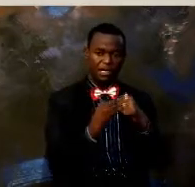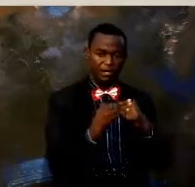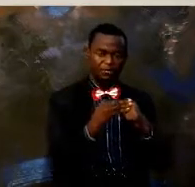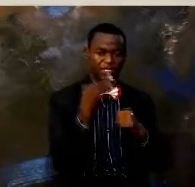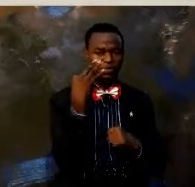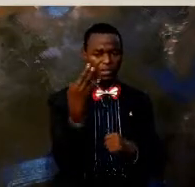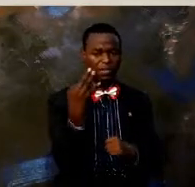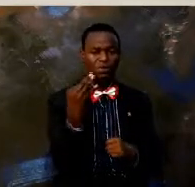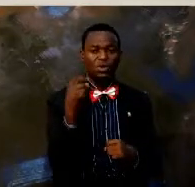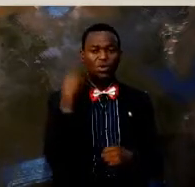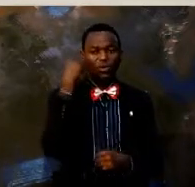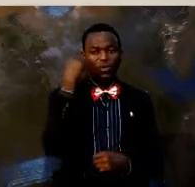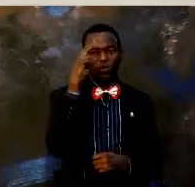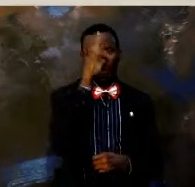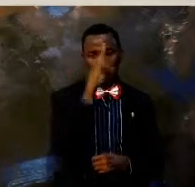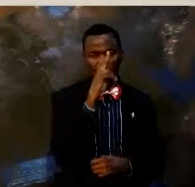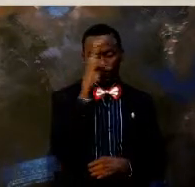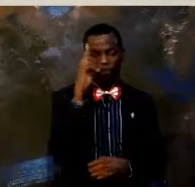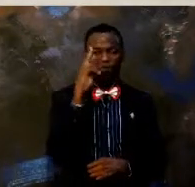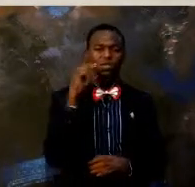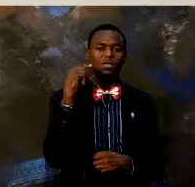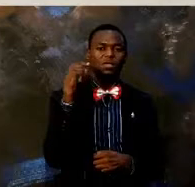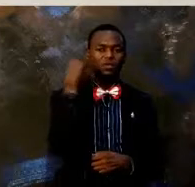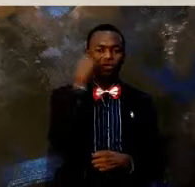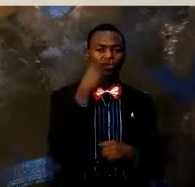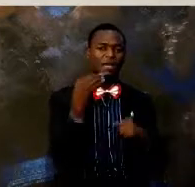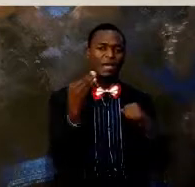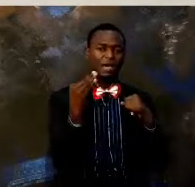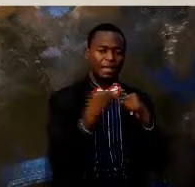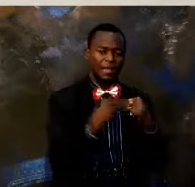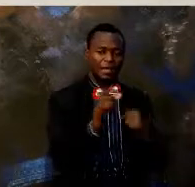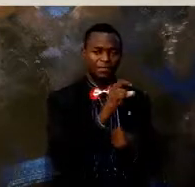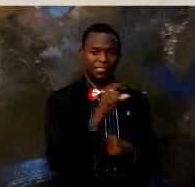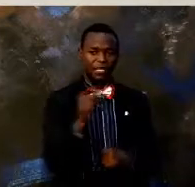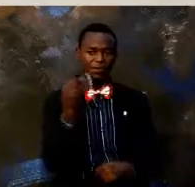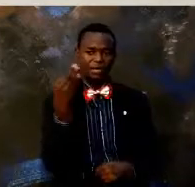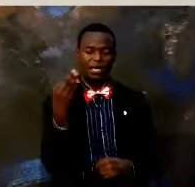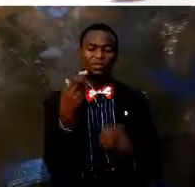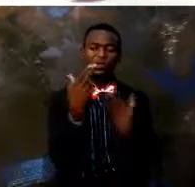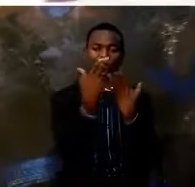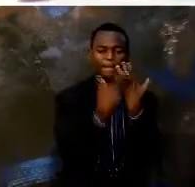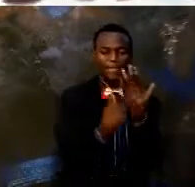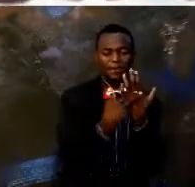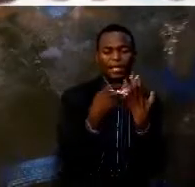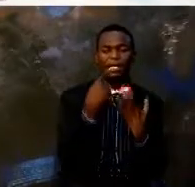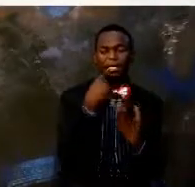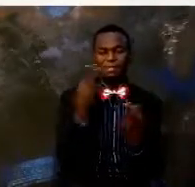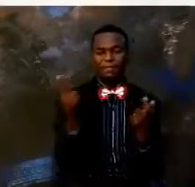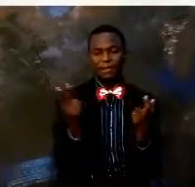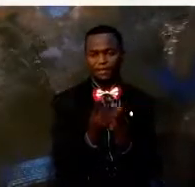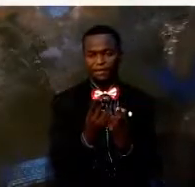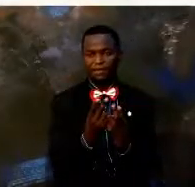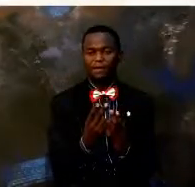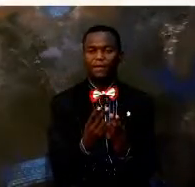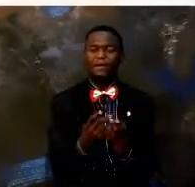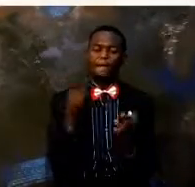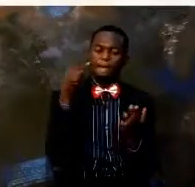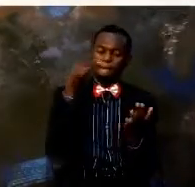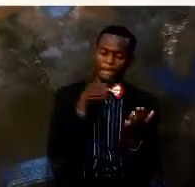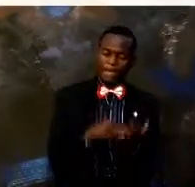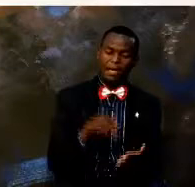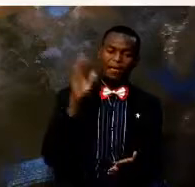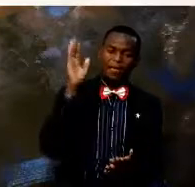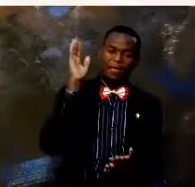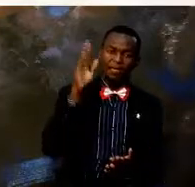Warumi, fungua Warumi sura ya 8 na ule mstari wa 3. Biblia inasema hivi: maana